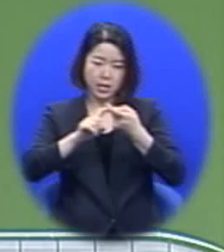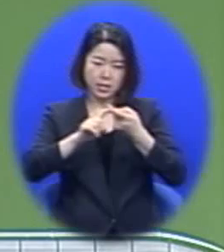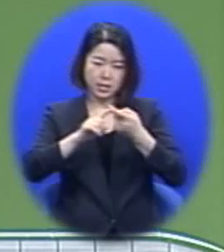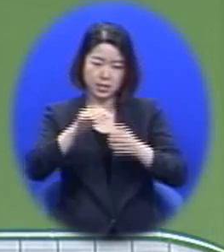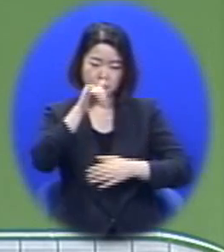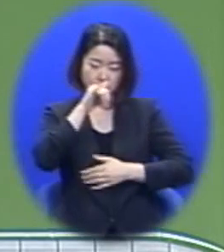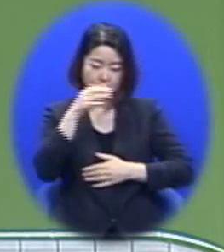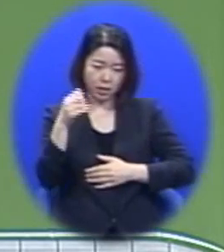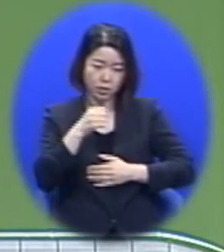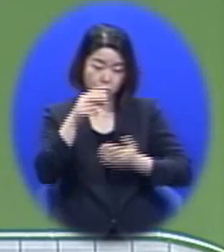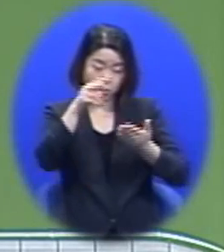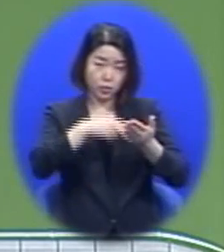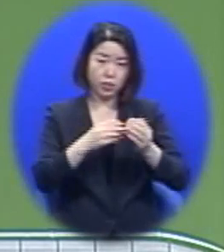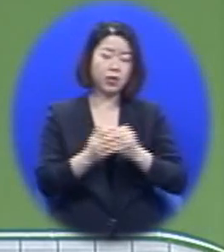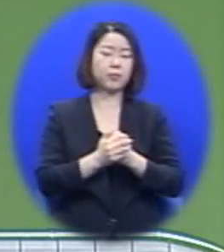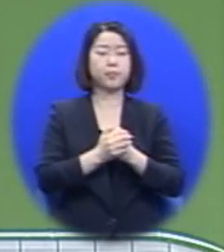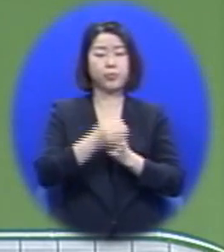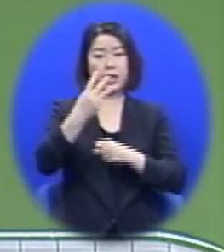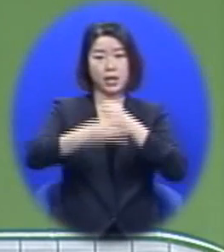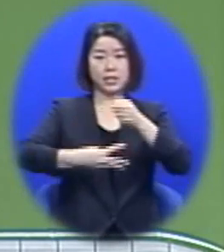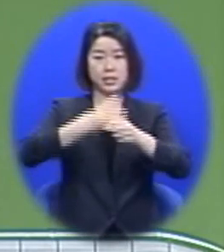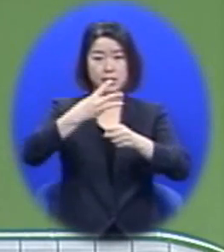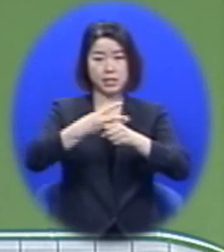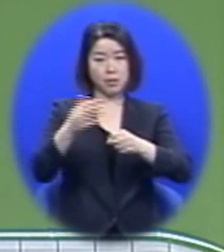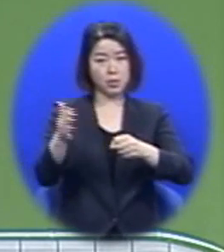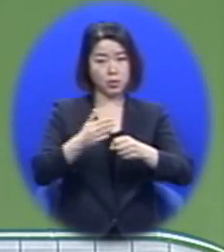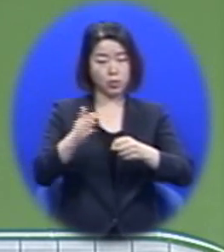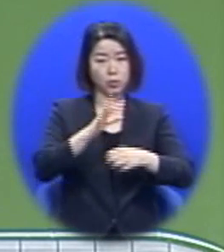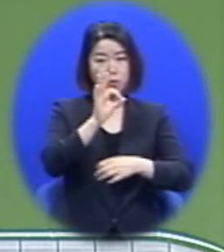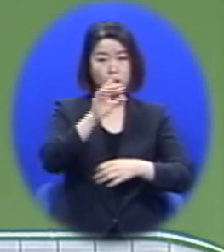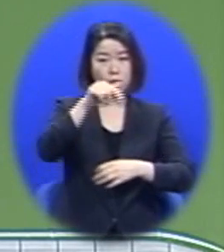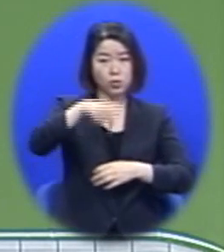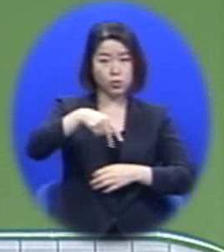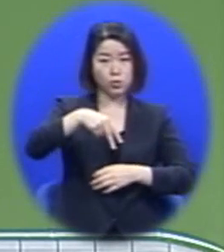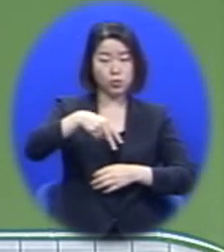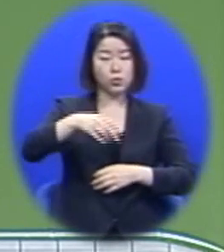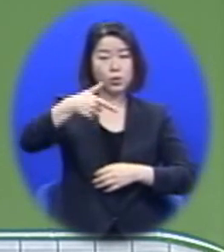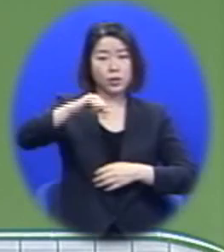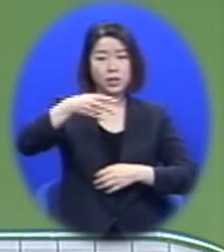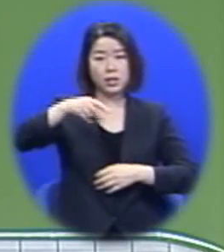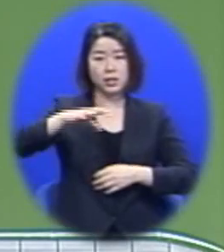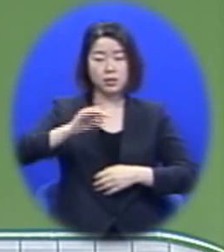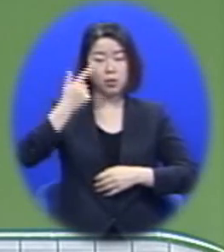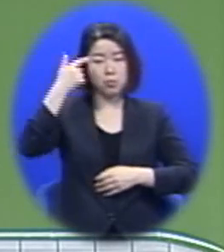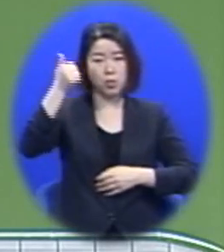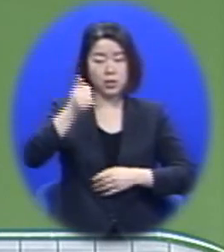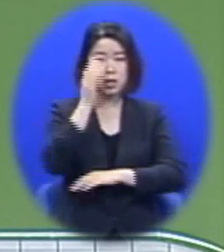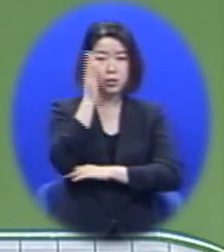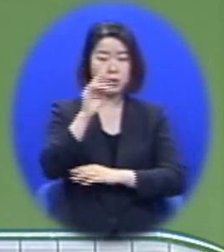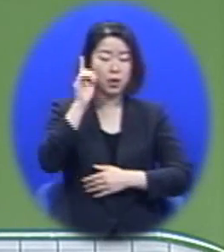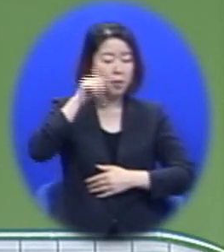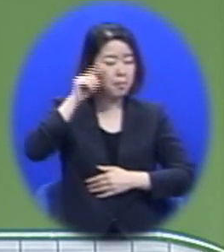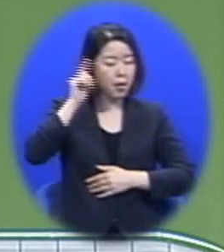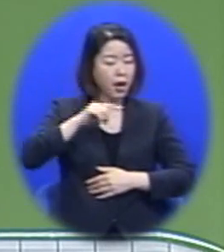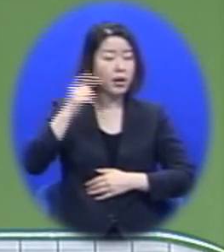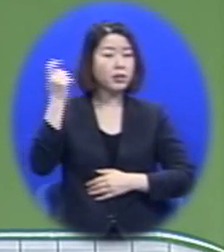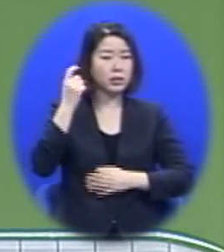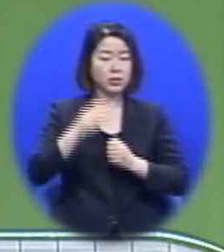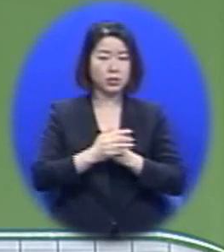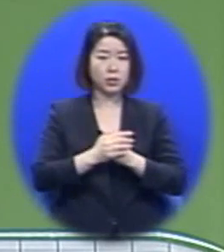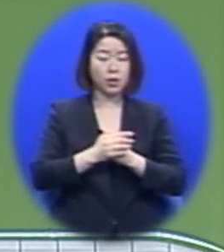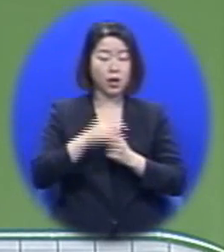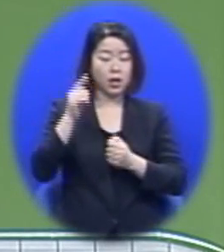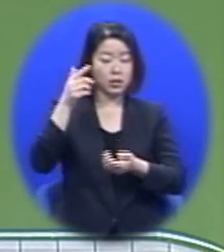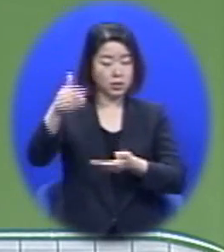읽었습니다. 한 3년 정도 유기성 목사의 설교를 거의 매일 들었다. 그분의 책을 다